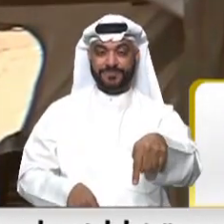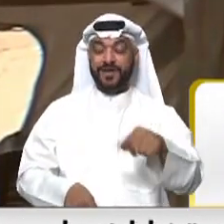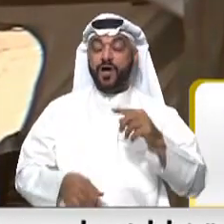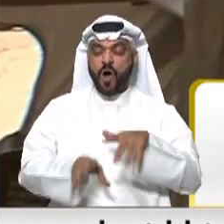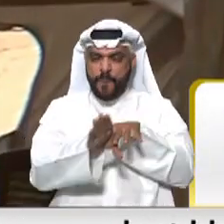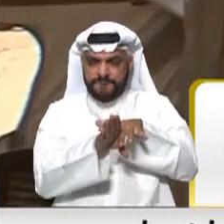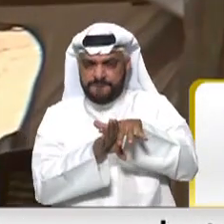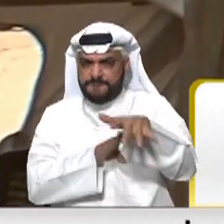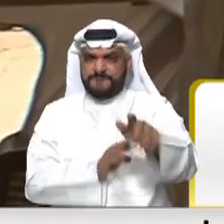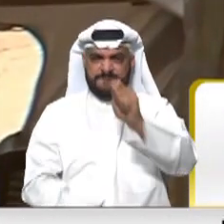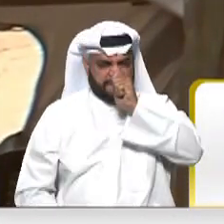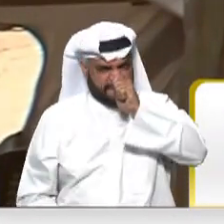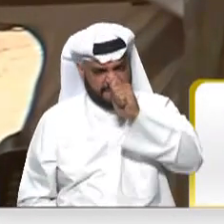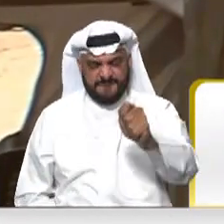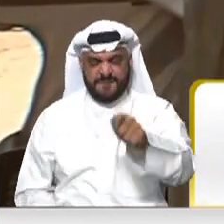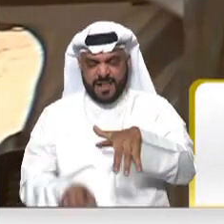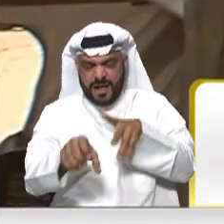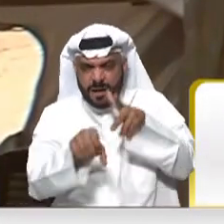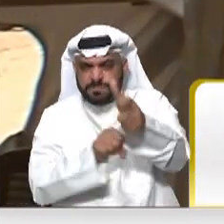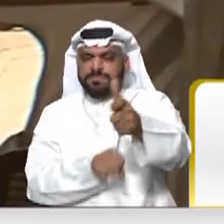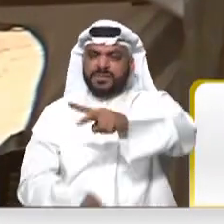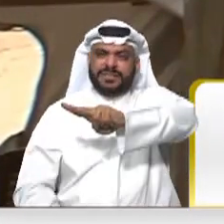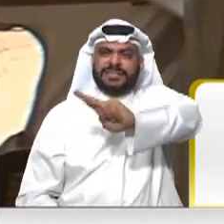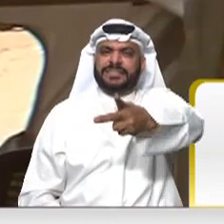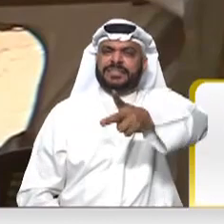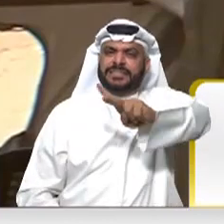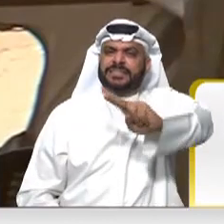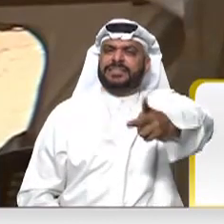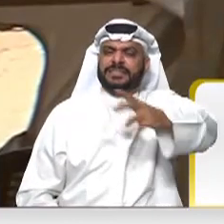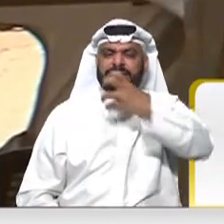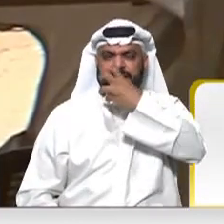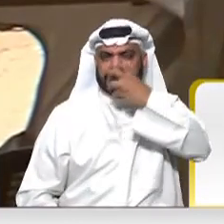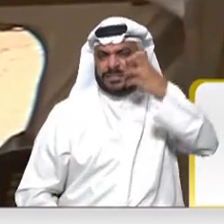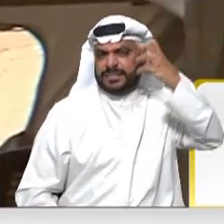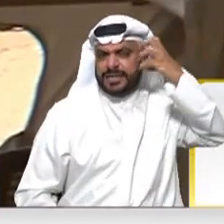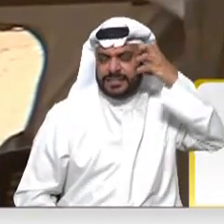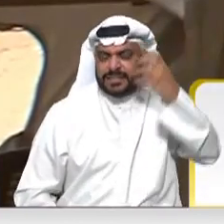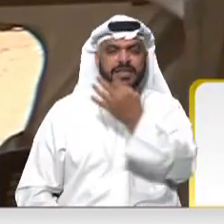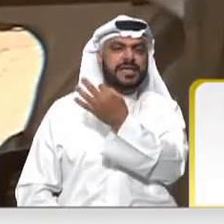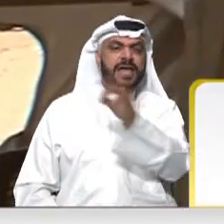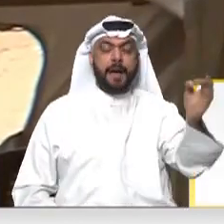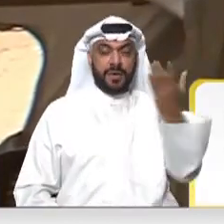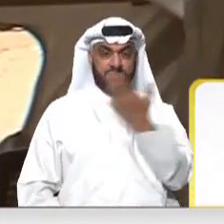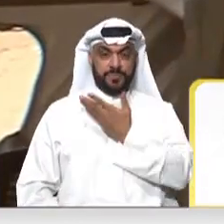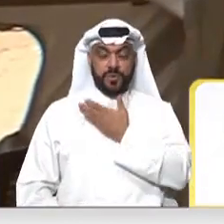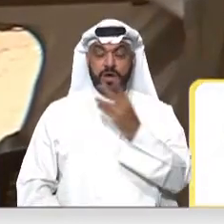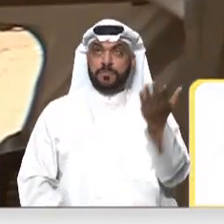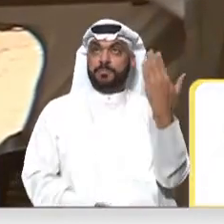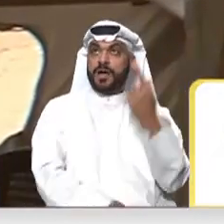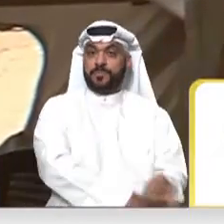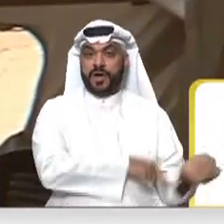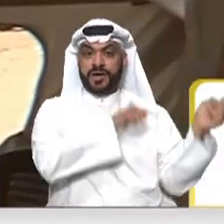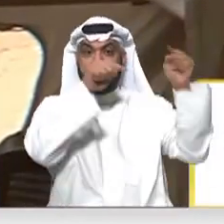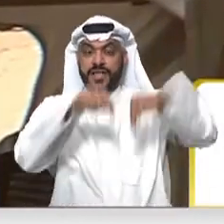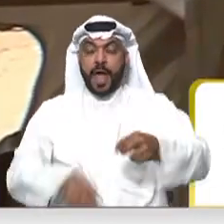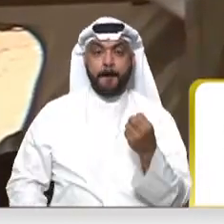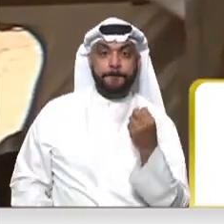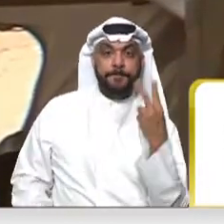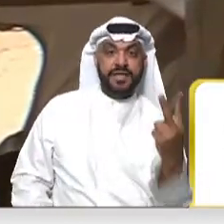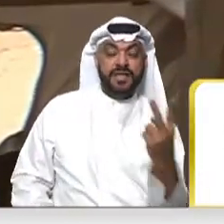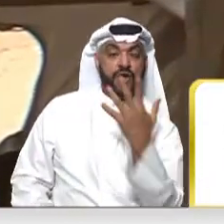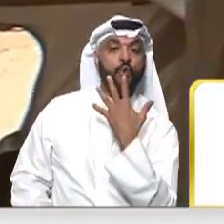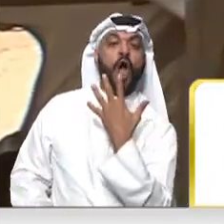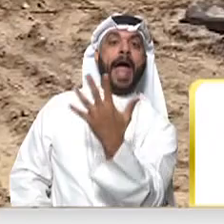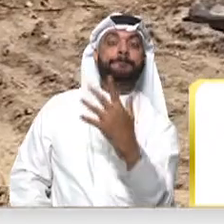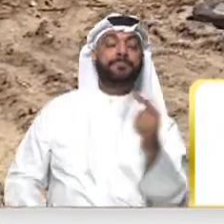لذلك يواصل عمليات القتل والتدمير والتهجير في مختلف أمانات قطاع غزة، والتي لم تتوقف منذ أكثر من 200 يوم وحتى